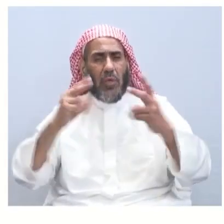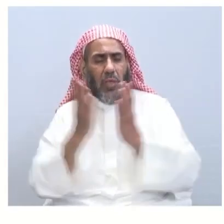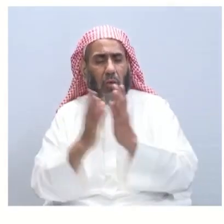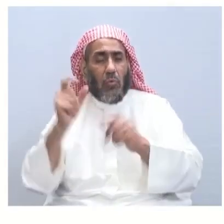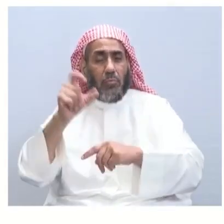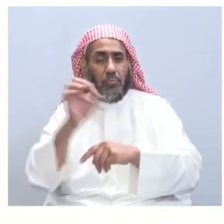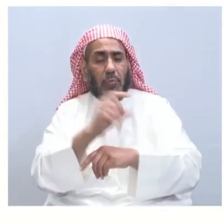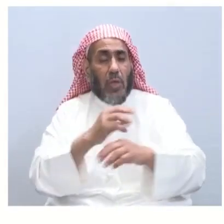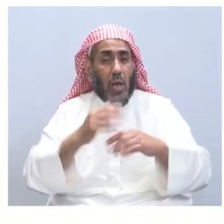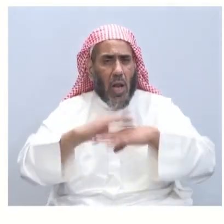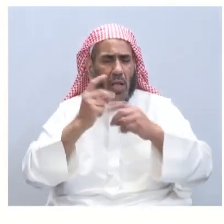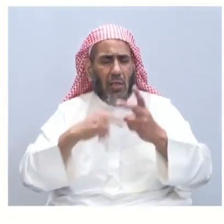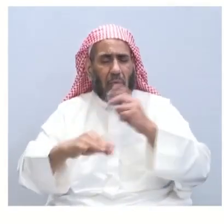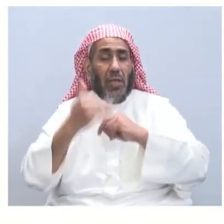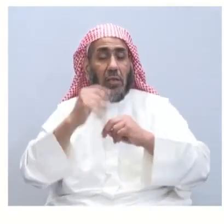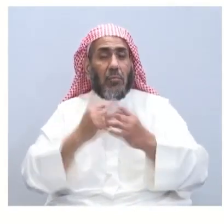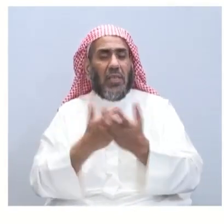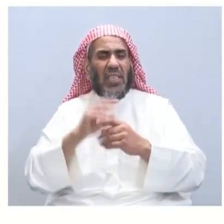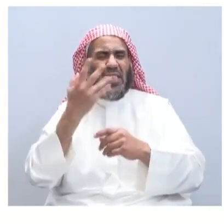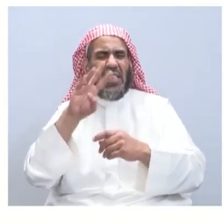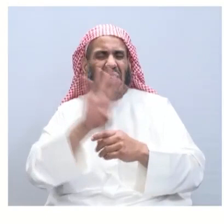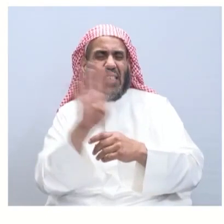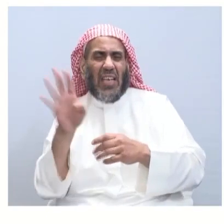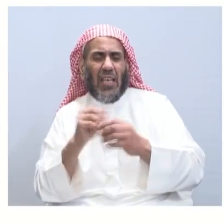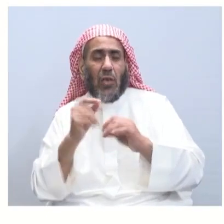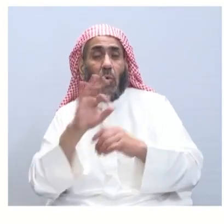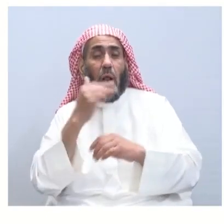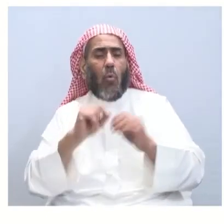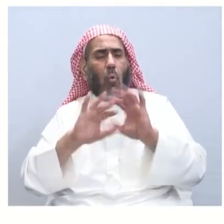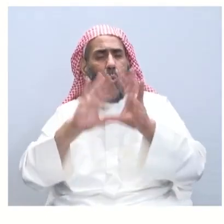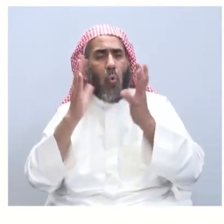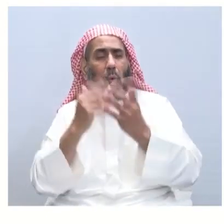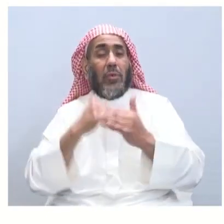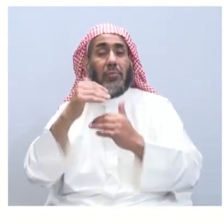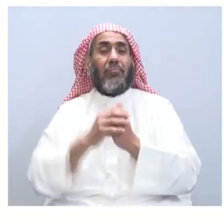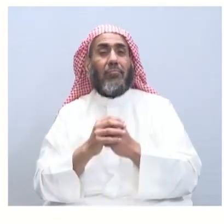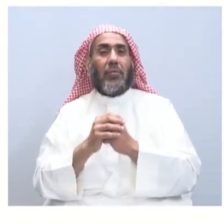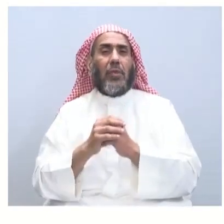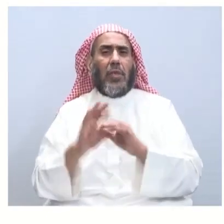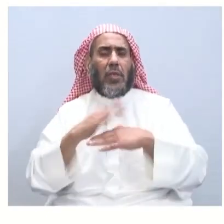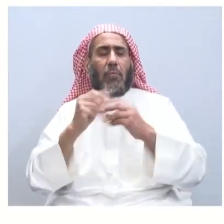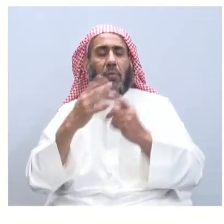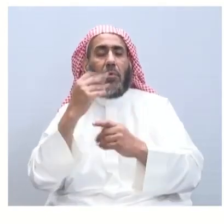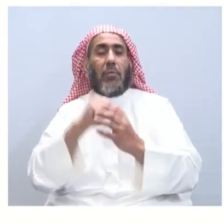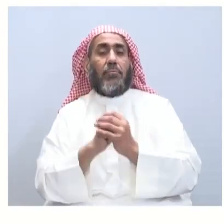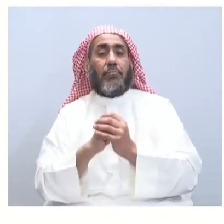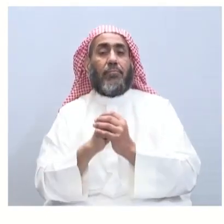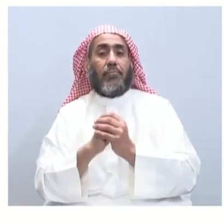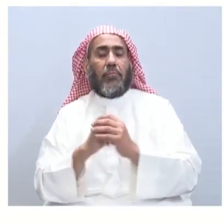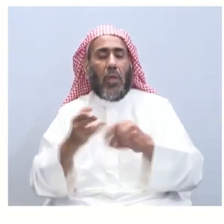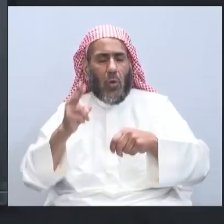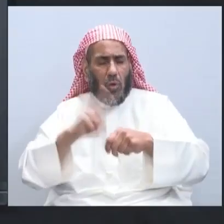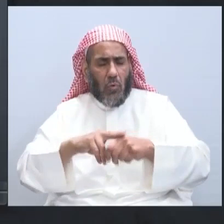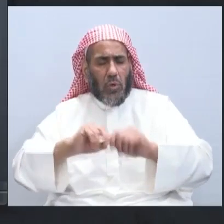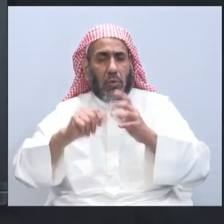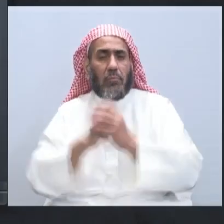ايضا على الادب الاجنبي الشرقي والغربي وهذا ايضا من عوامل ازدهار الادب في المملكه انه عوده ذلك